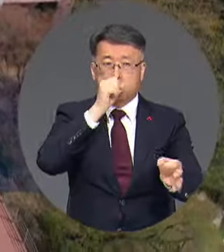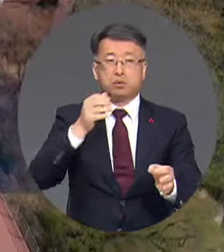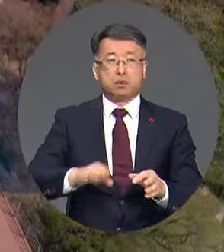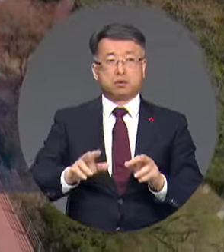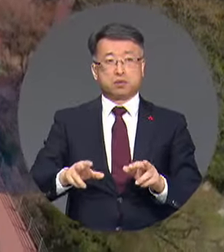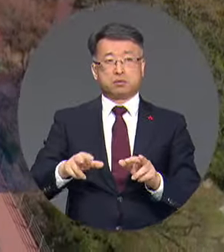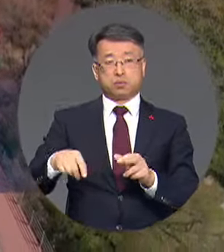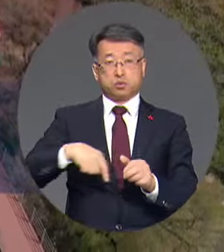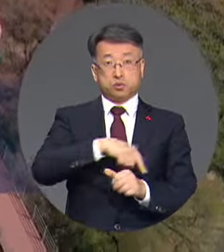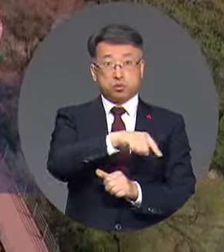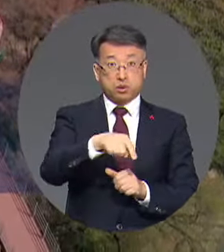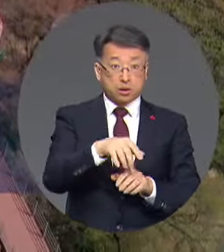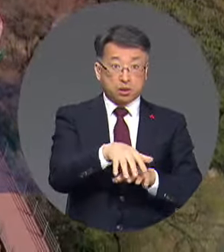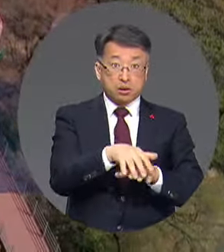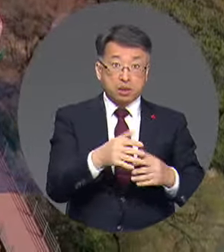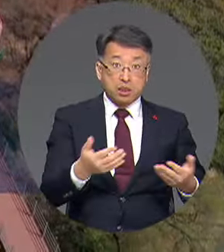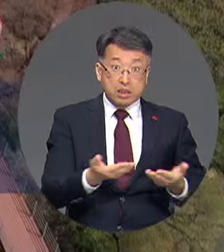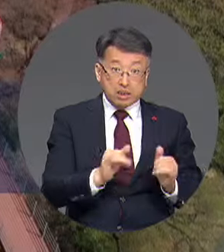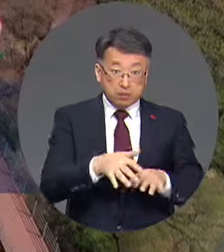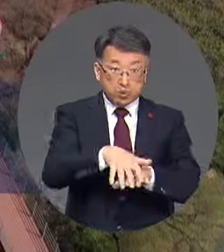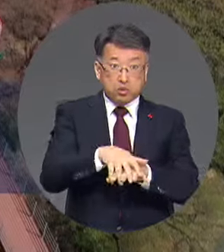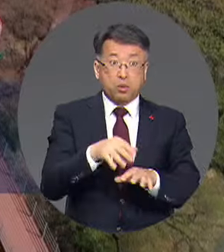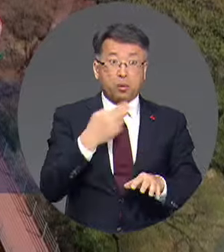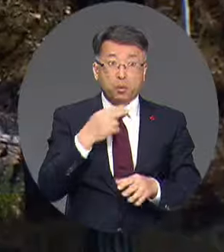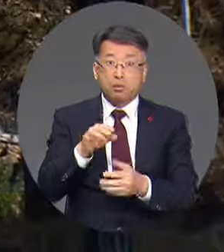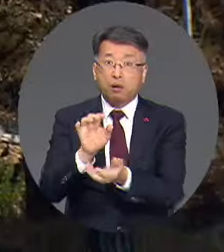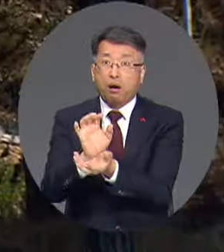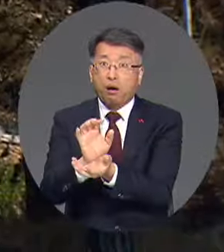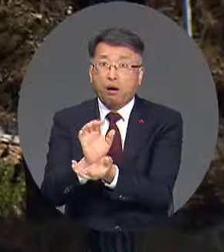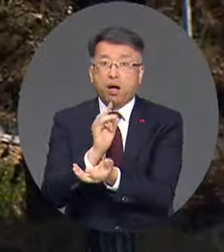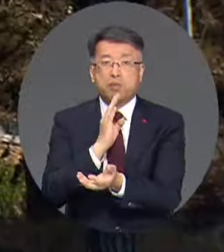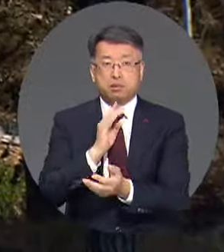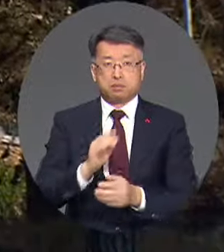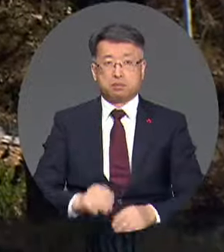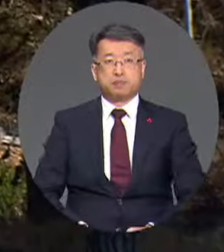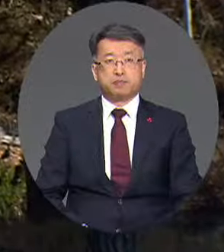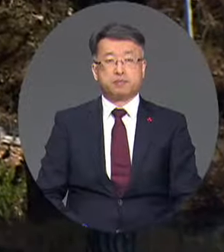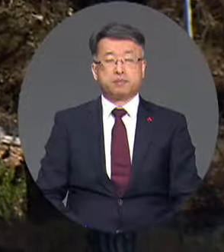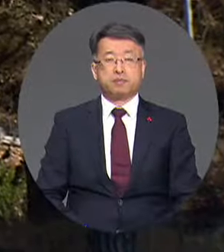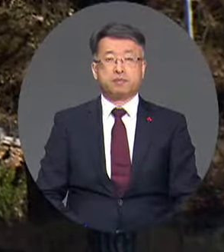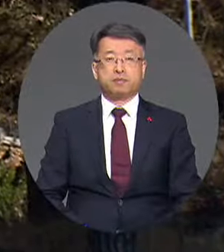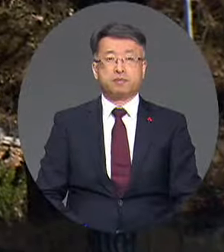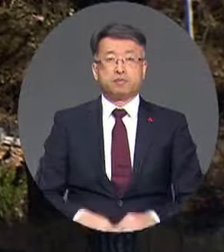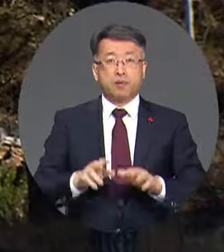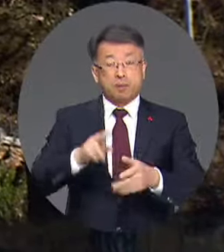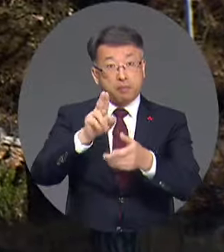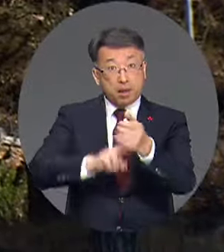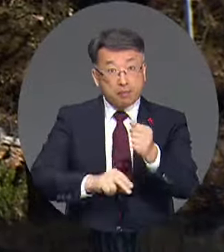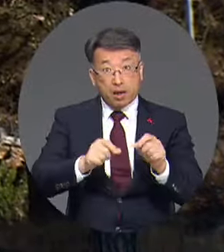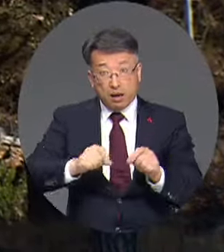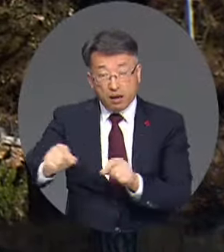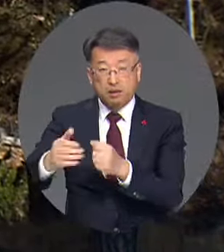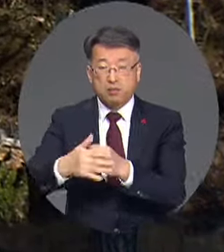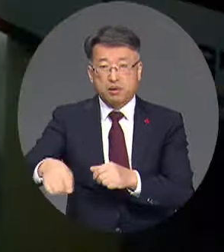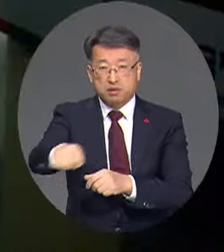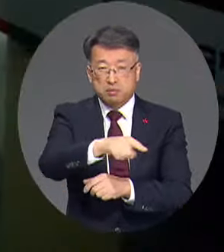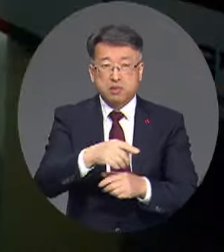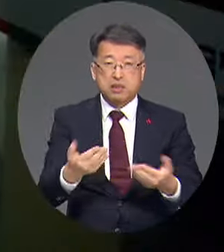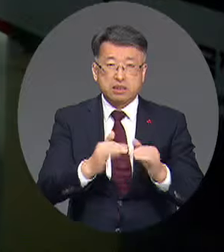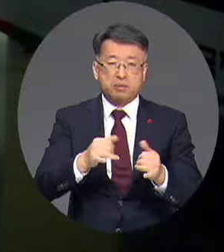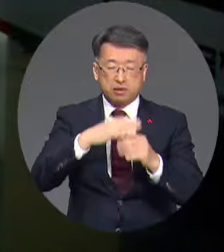어떤 구성 단체도 없고 학인이 기다리고 있습니다 매각 지원에 따른 피해는 학교 구성원들이 떠나야